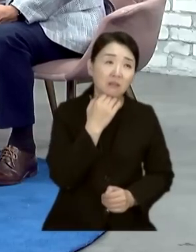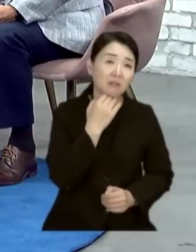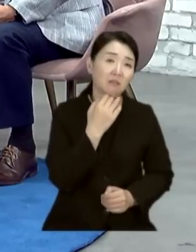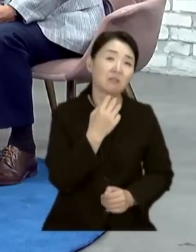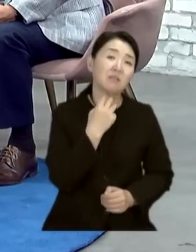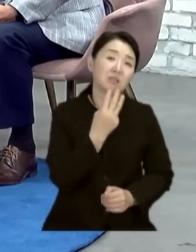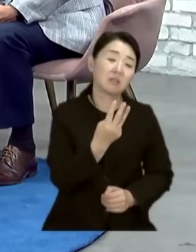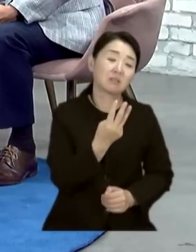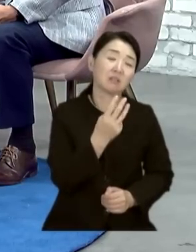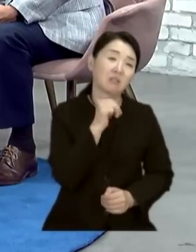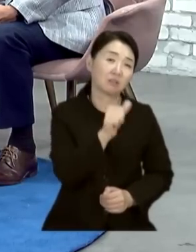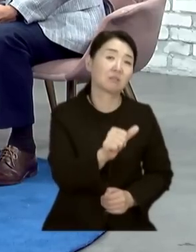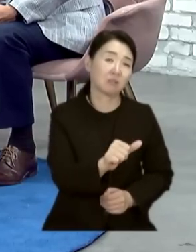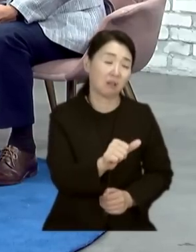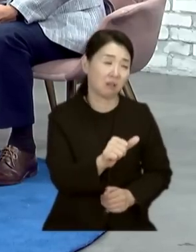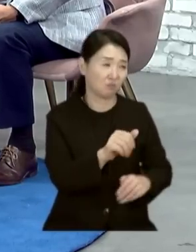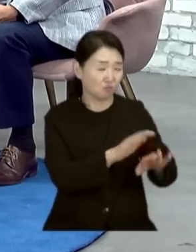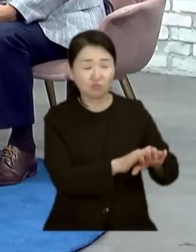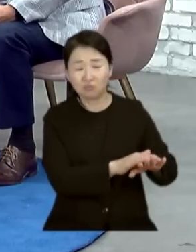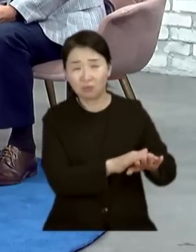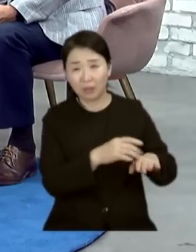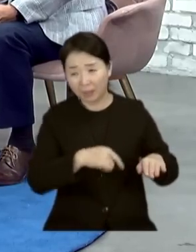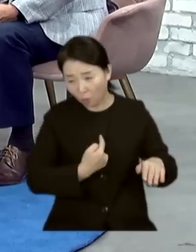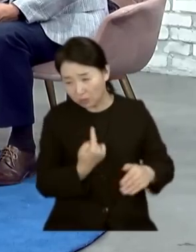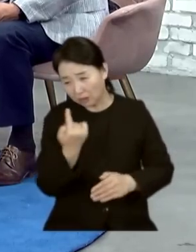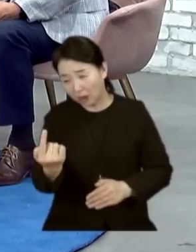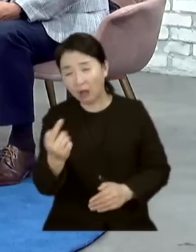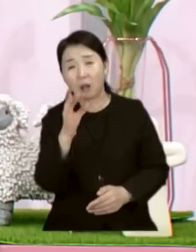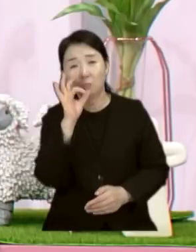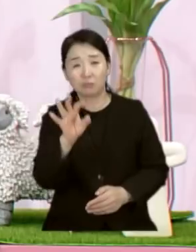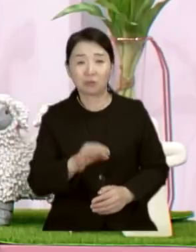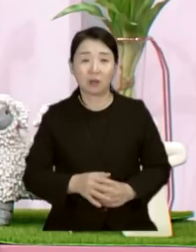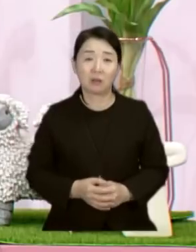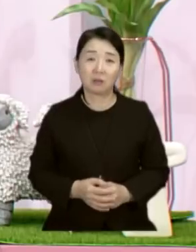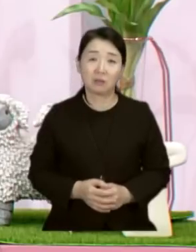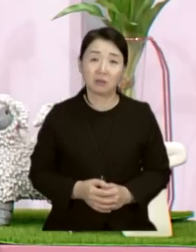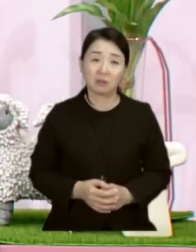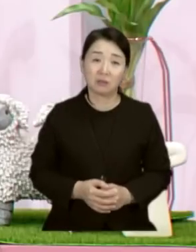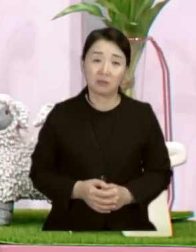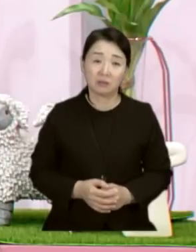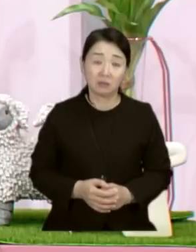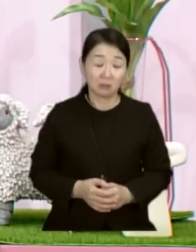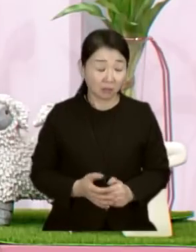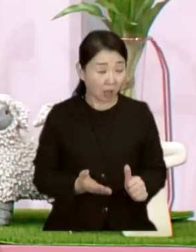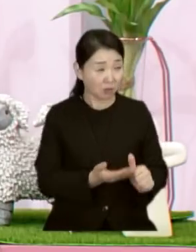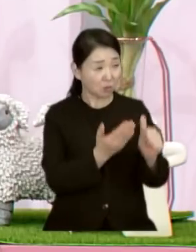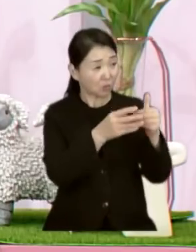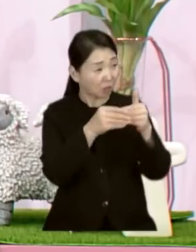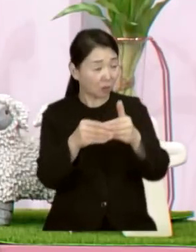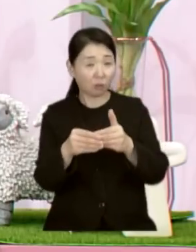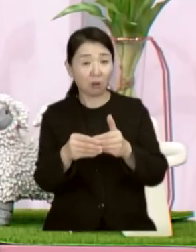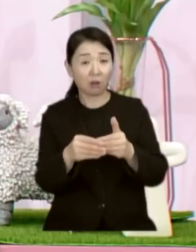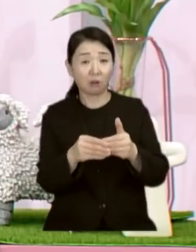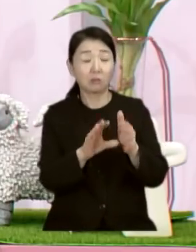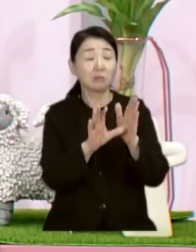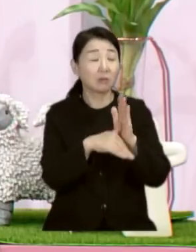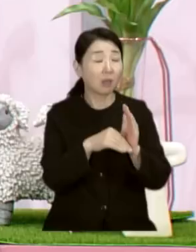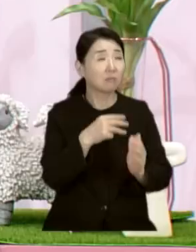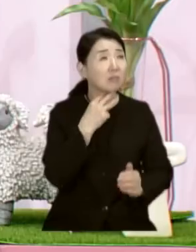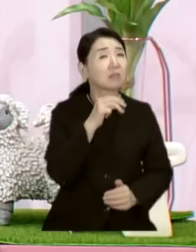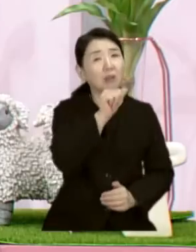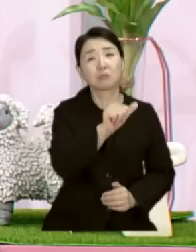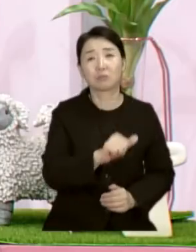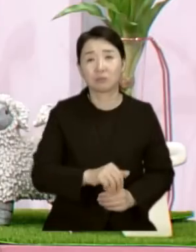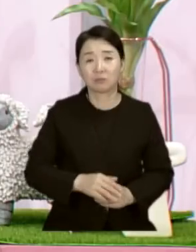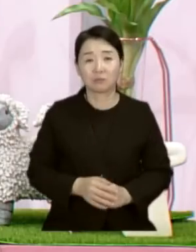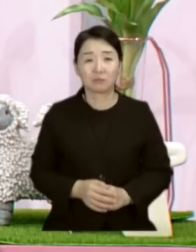3살, 5살을? 네. 그걸 놓고? 그래서, 아유, 그래서 커서 데려올 수도 있지 않느냐. 근데 그러기에 우리 아이들 너무 어렸어요. 되지,